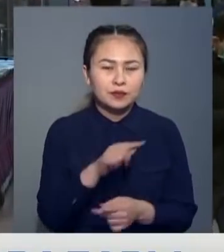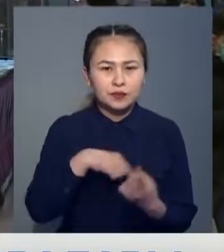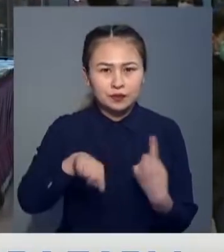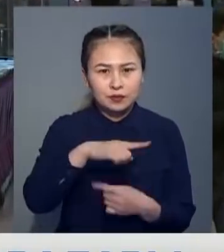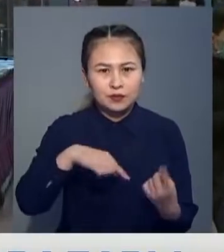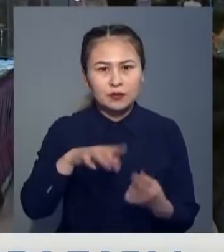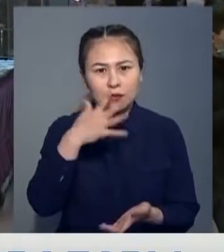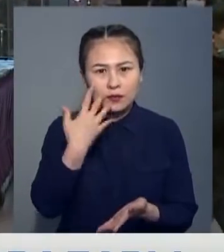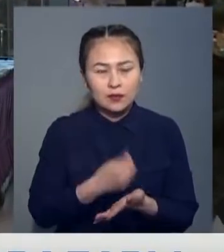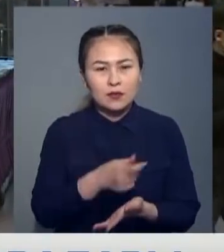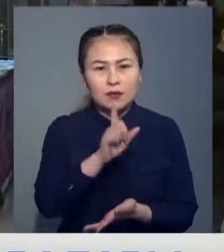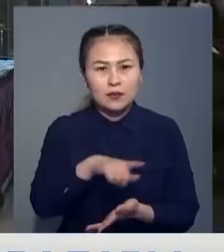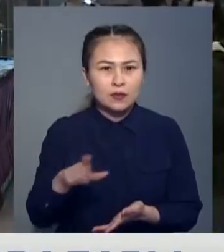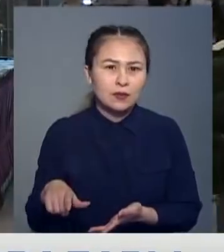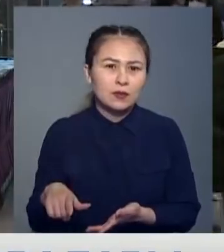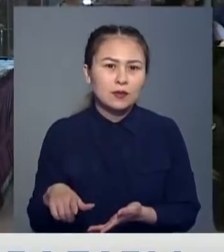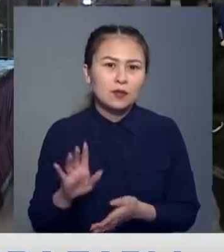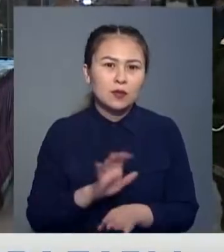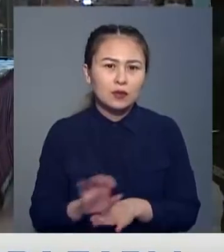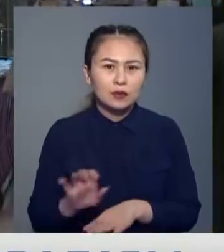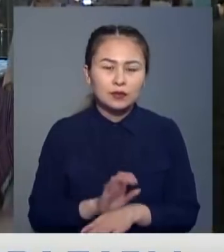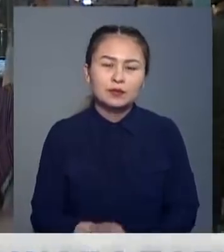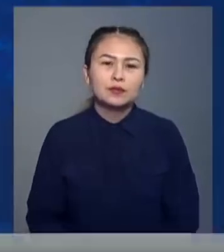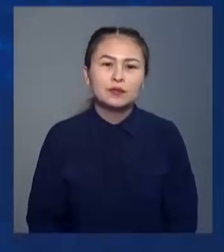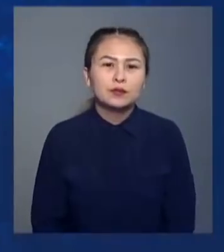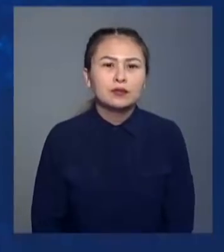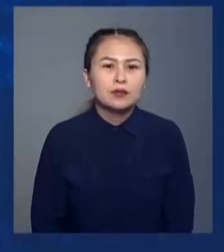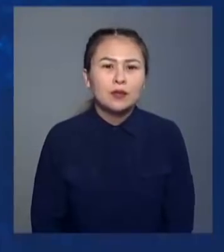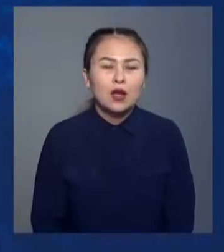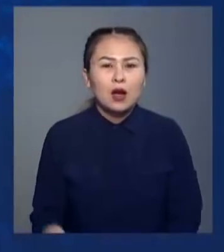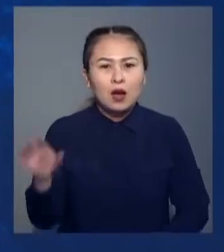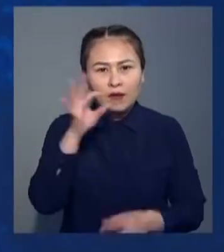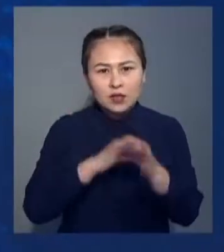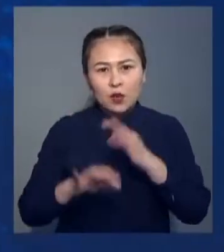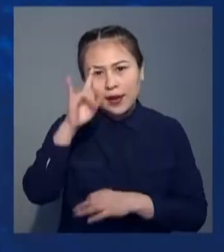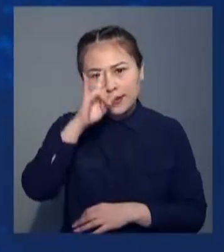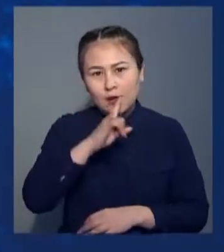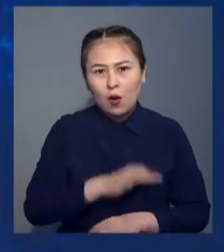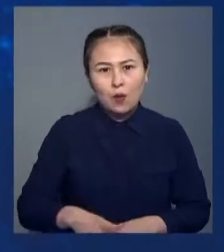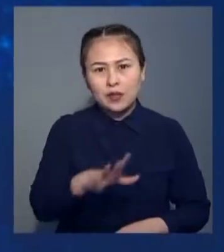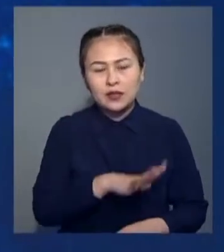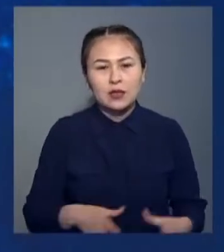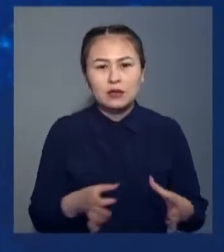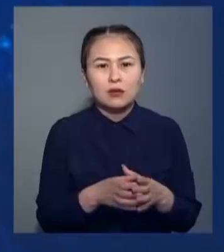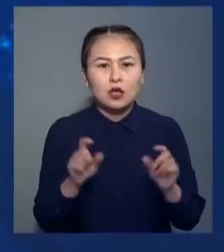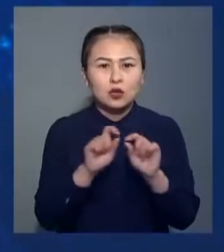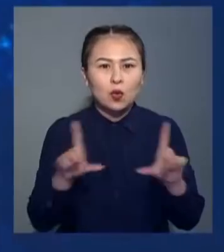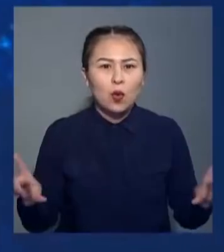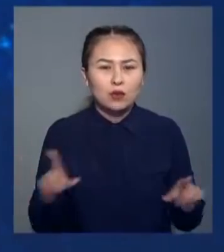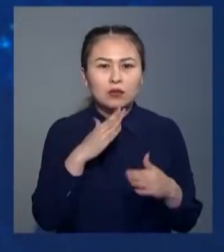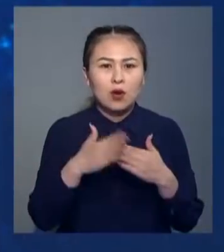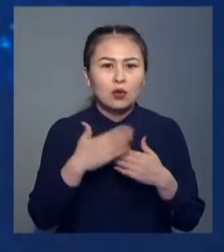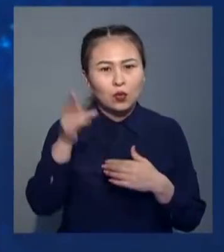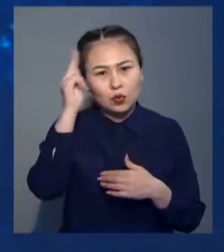өкілдері өзіміздің халқымыз түсінікпен қарайды деп ойлаймыз. Шығыс Қазақстан облысының Шалғай ауылдарындағы мектептер